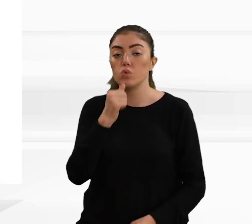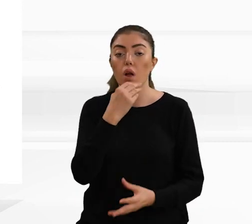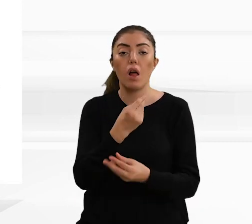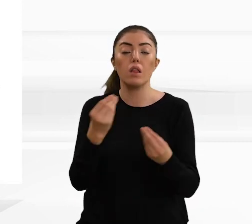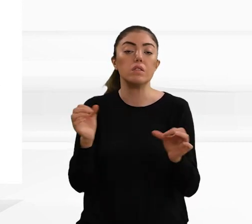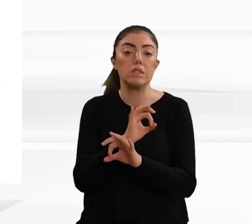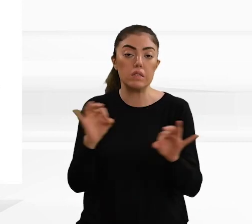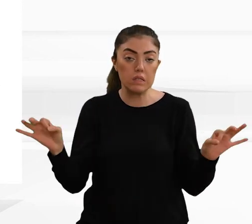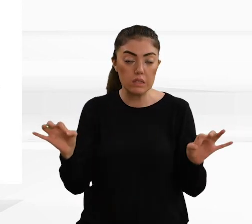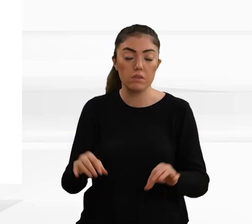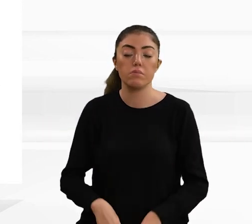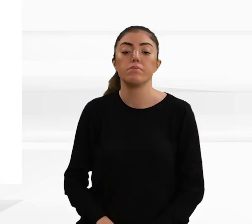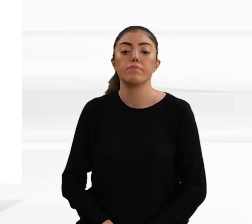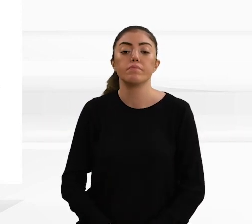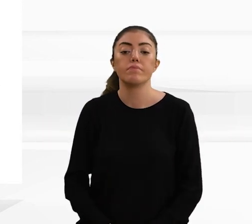ve